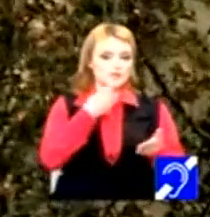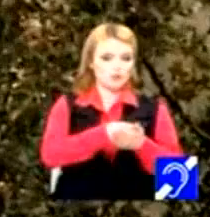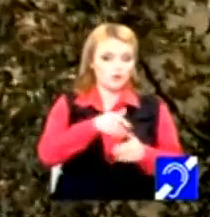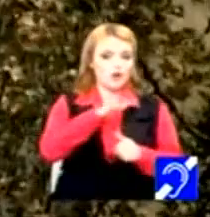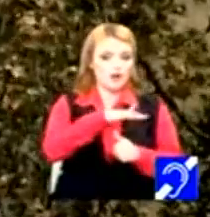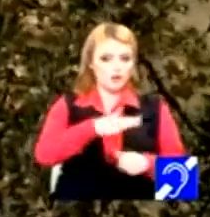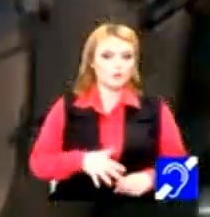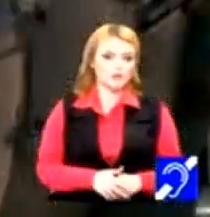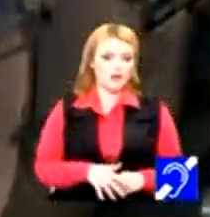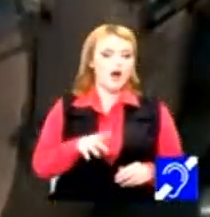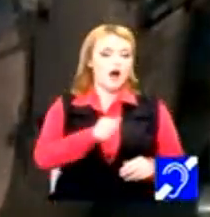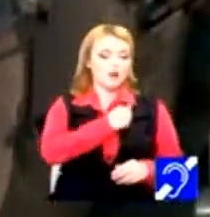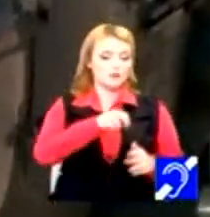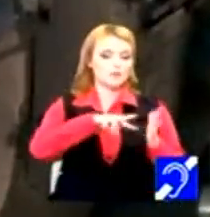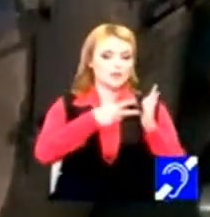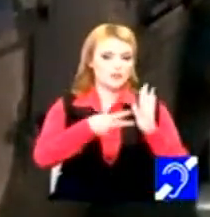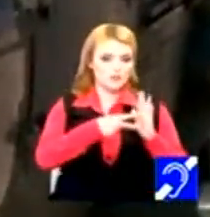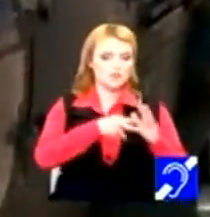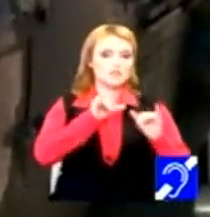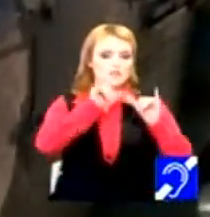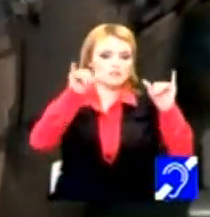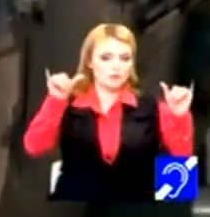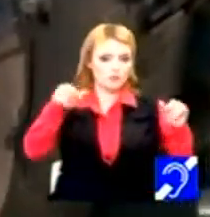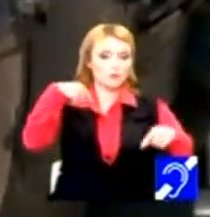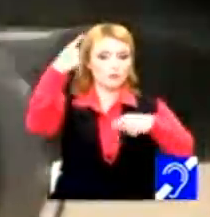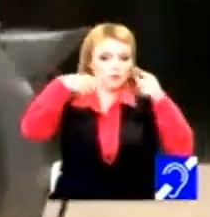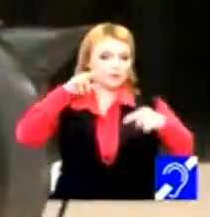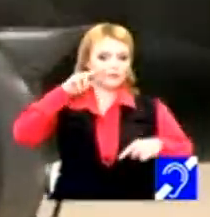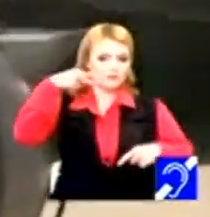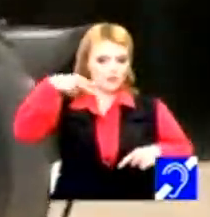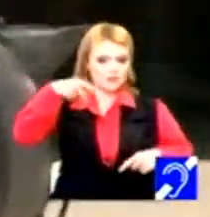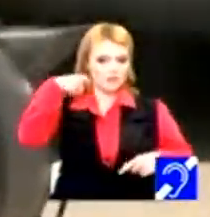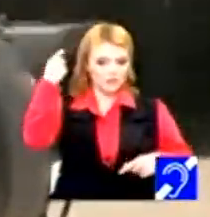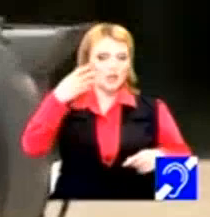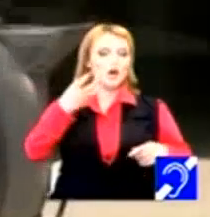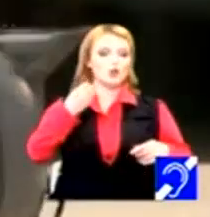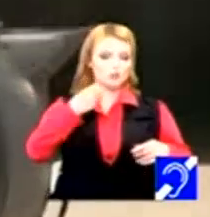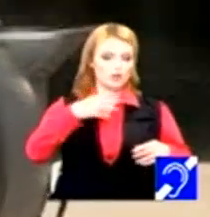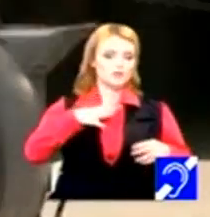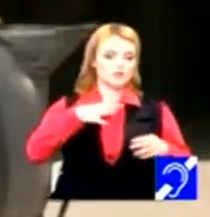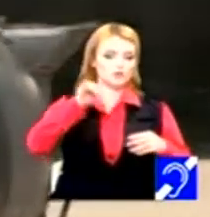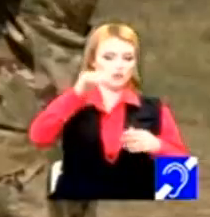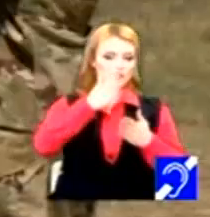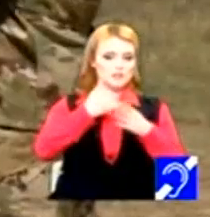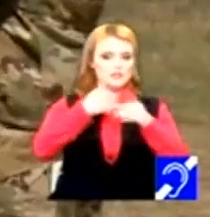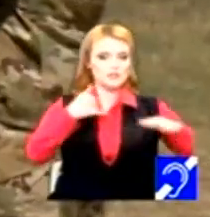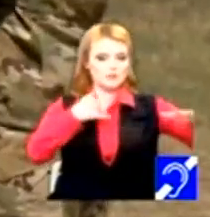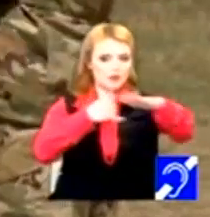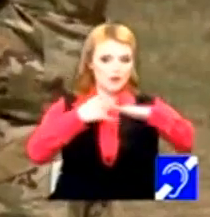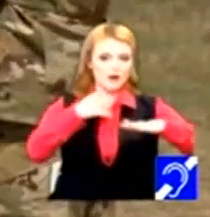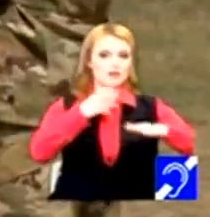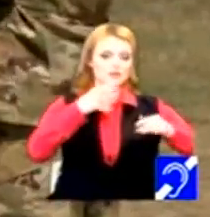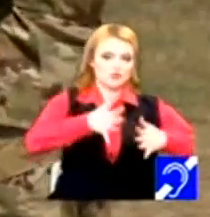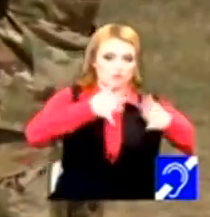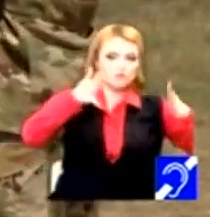Armata intenționează să dezvolte baza în viitor. În următorii 20 de ani, pe o suprafață de peste 2400 de hectare, MAPN vrea să